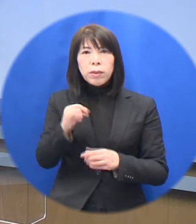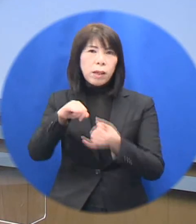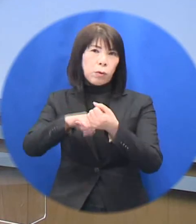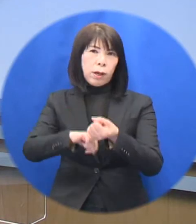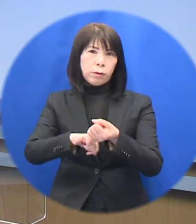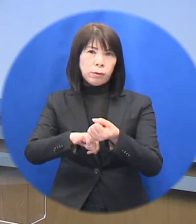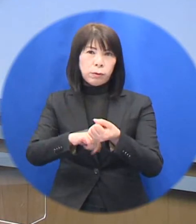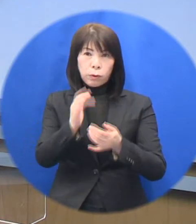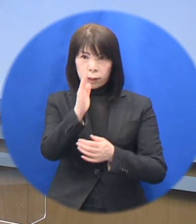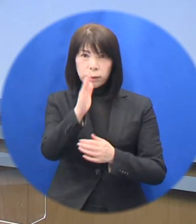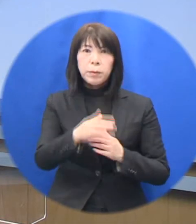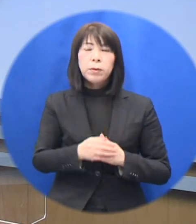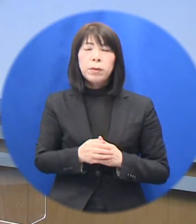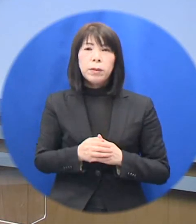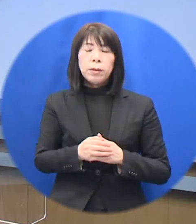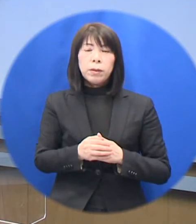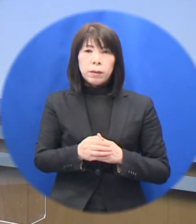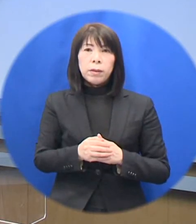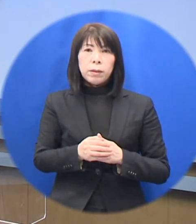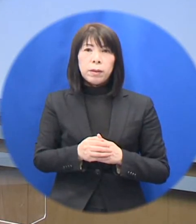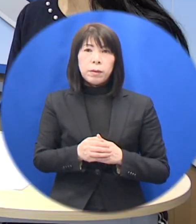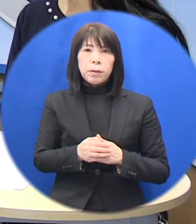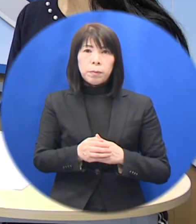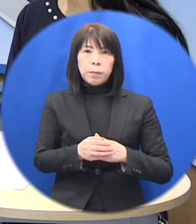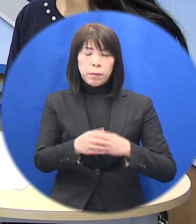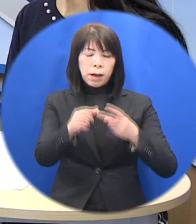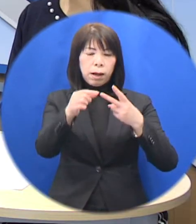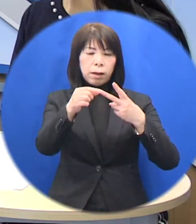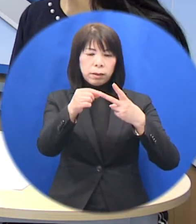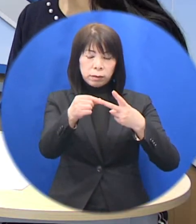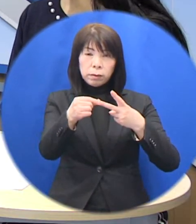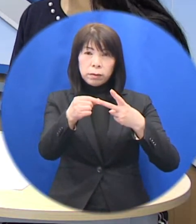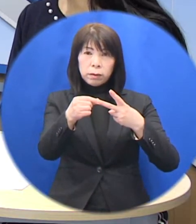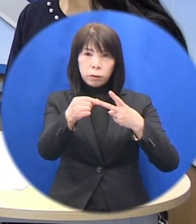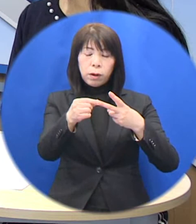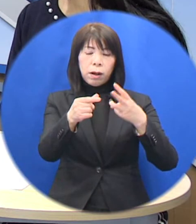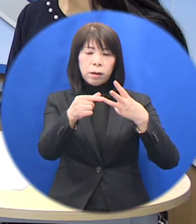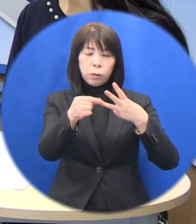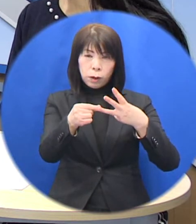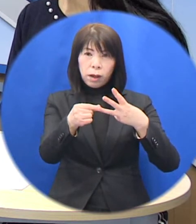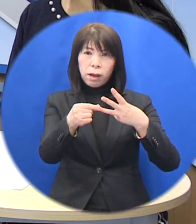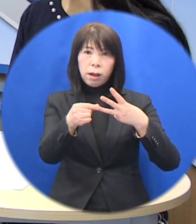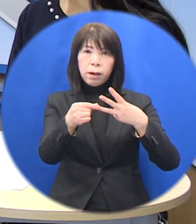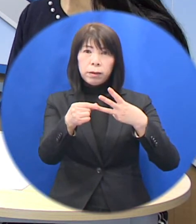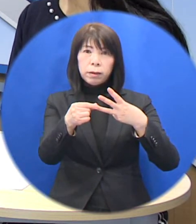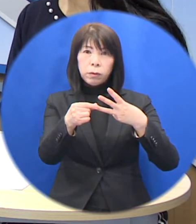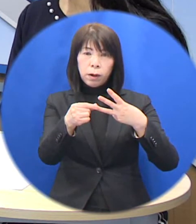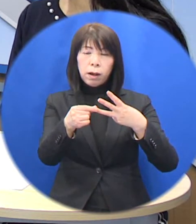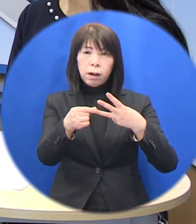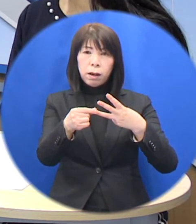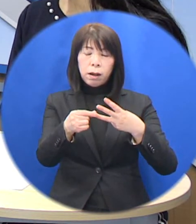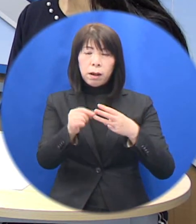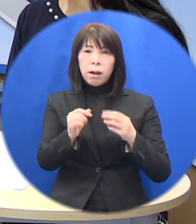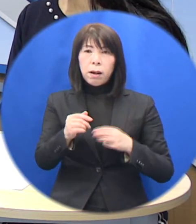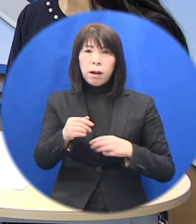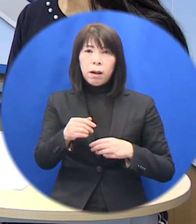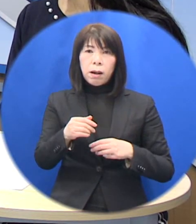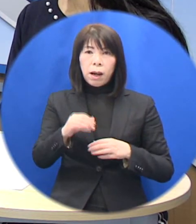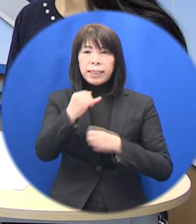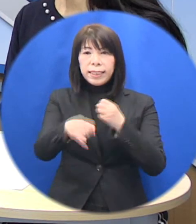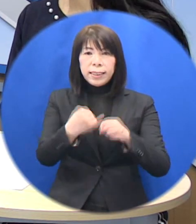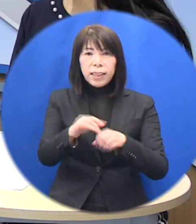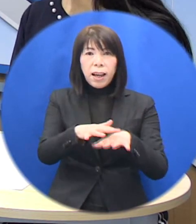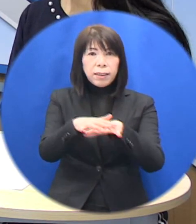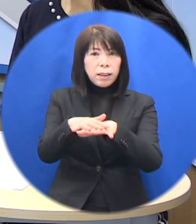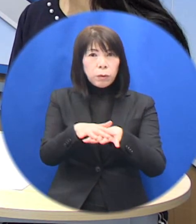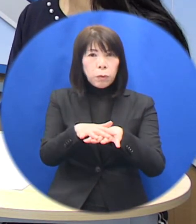い、でそれ以外のですね、まあ、巡回接種ですとかそれから集団接種につきましては区の方でですね、まあ、インターネット